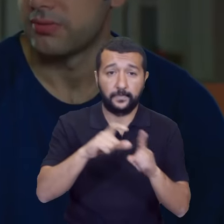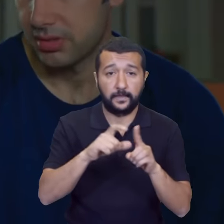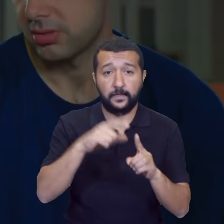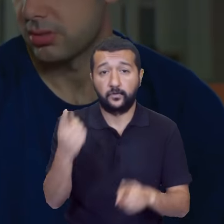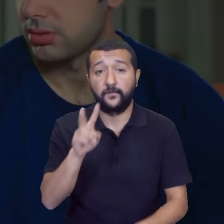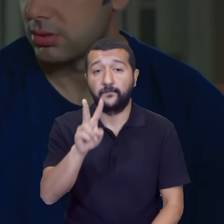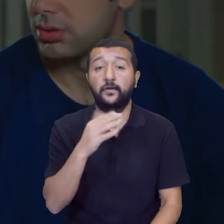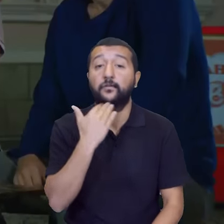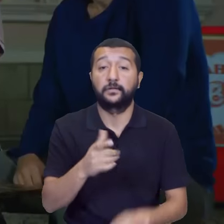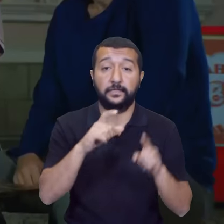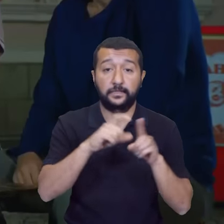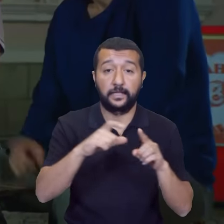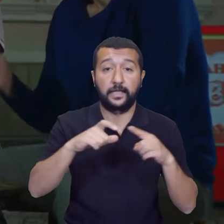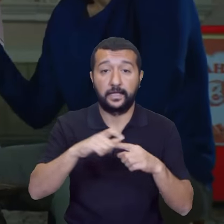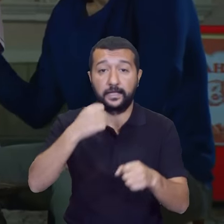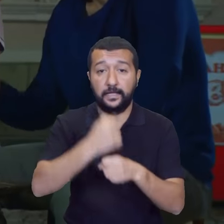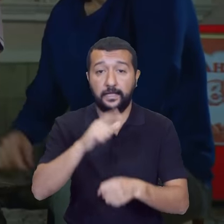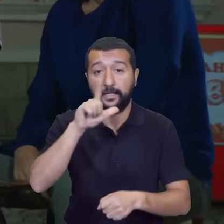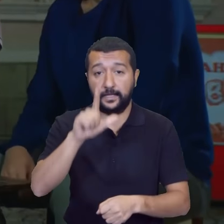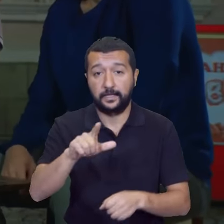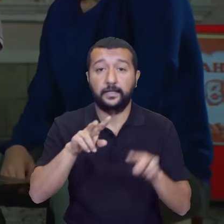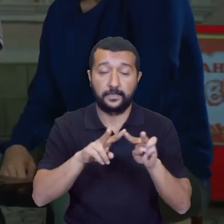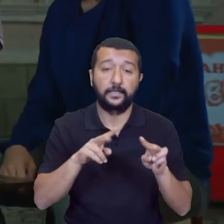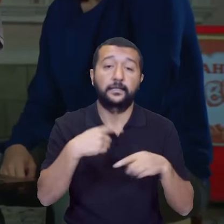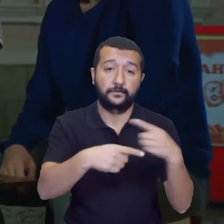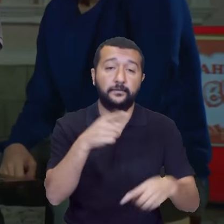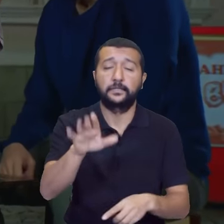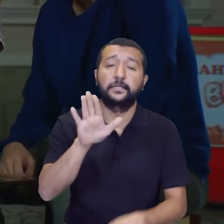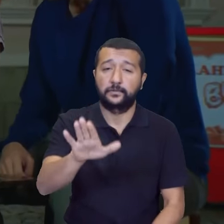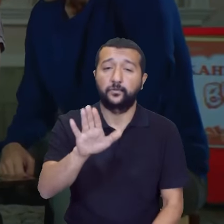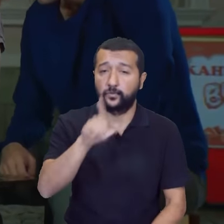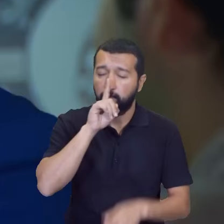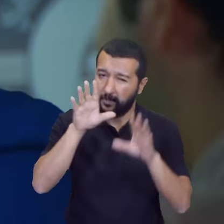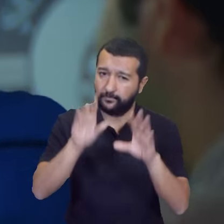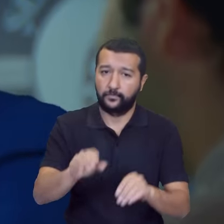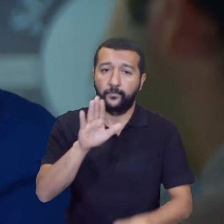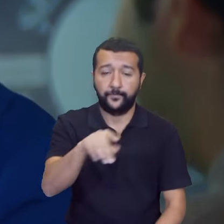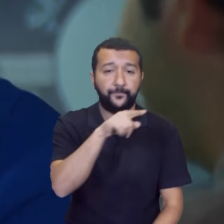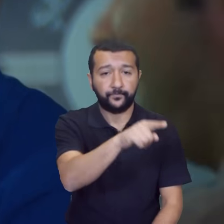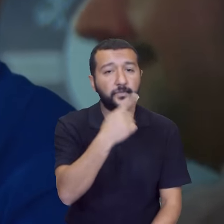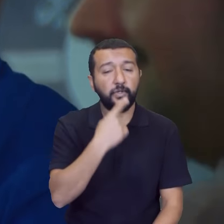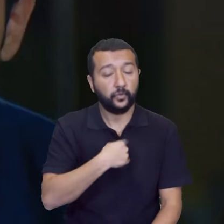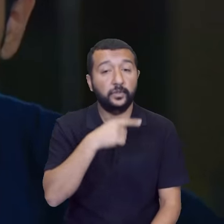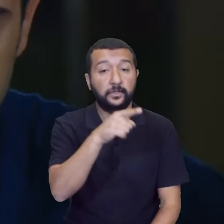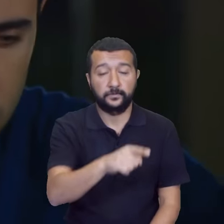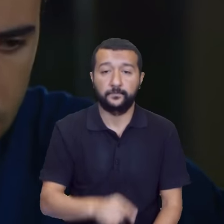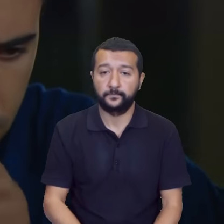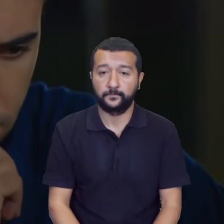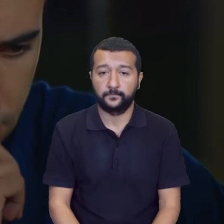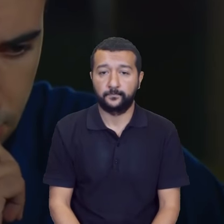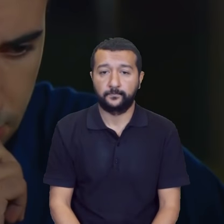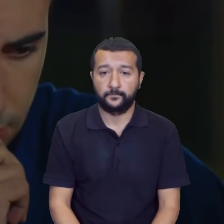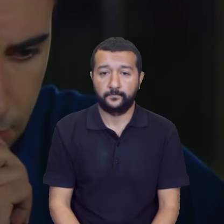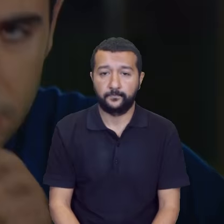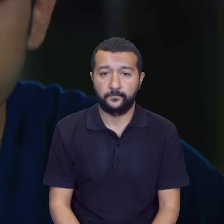sonra V gelmez. D, E, G, L, M diye gider o. Tamam abi. Sus, sal. Sen bir harf söyle.